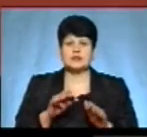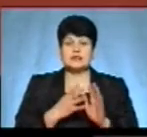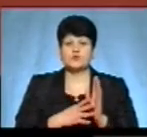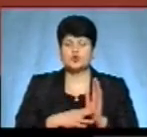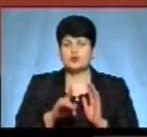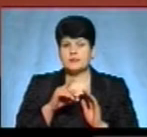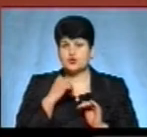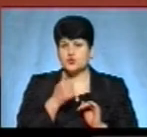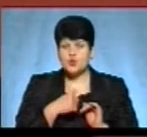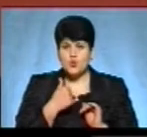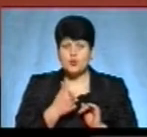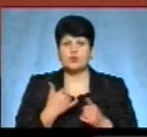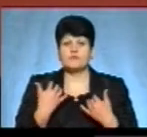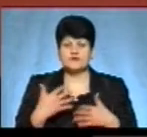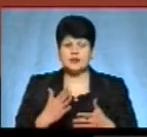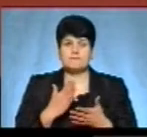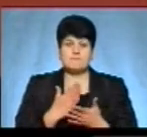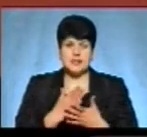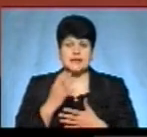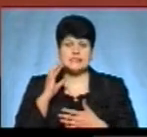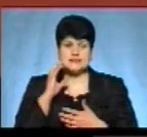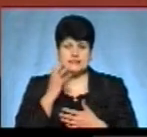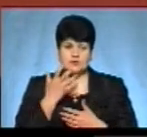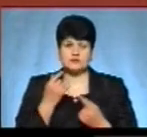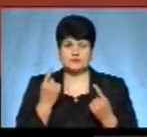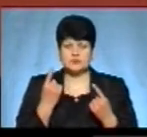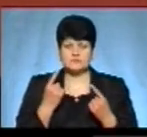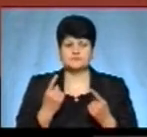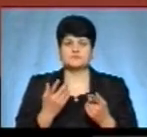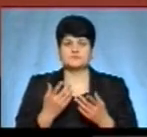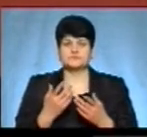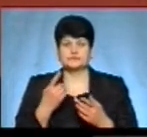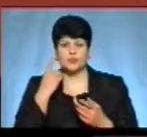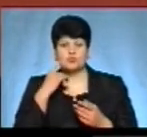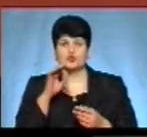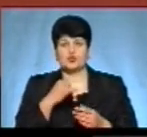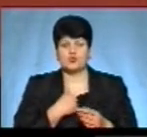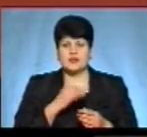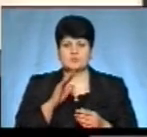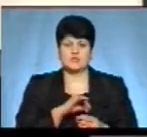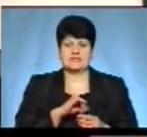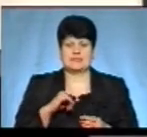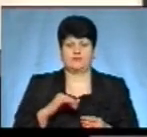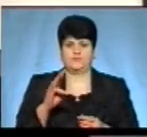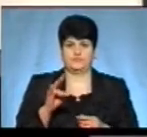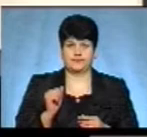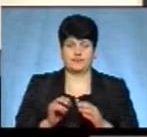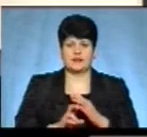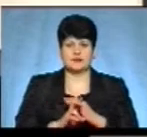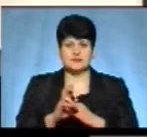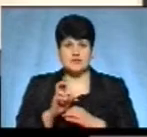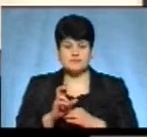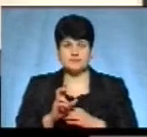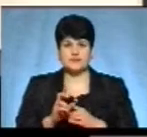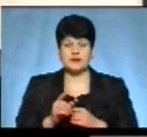91-го року ми вже мали дуже серйозну вагому заявку на те, що в нас буде помісна церква. Йдеться про те,